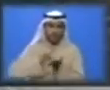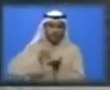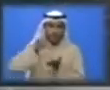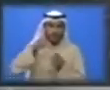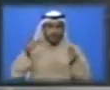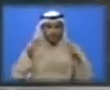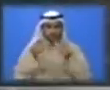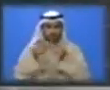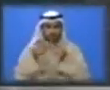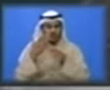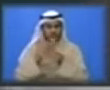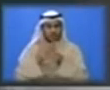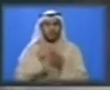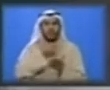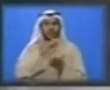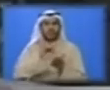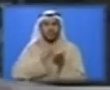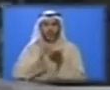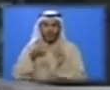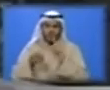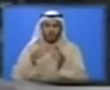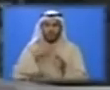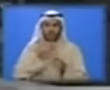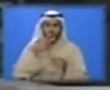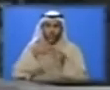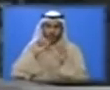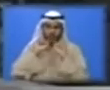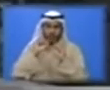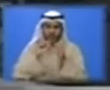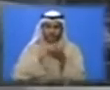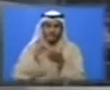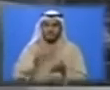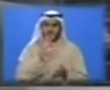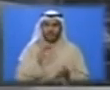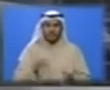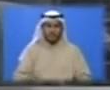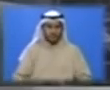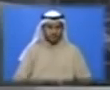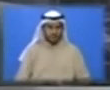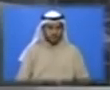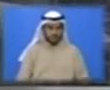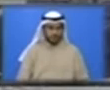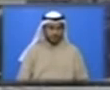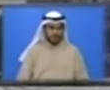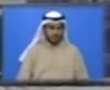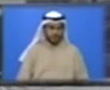لقاءات تمهيدية لاستقبال طلائع الأسطول الأزرق للدفعة الأولى من الخطوط الجوية الكويتية.